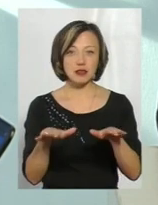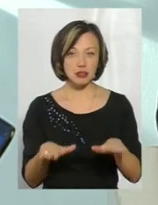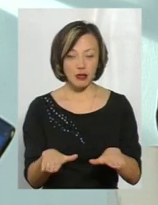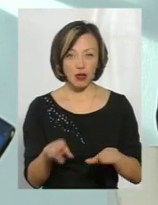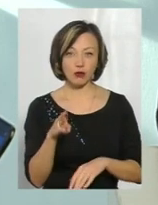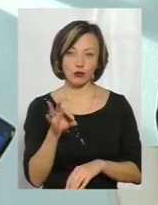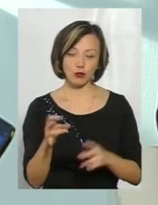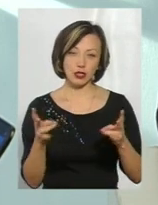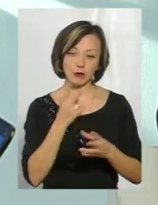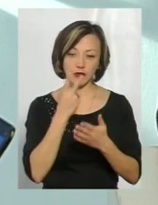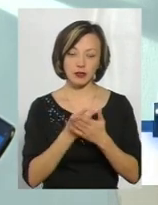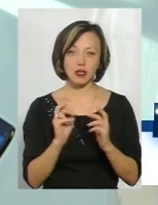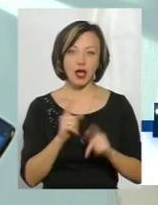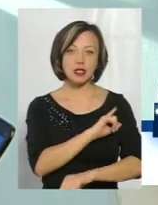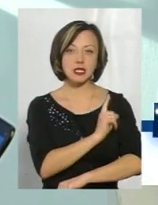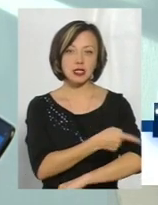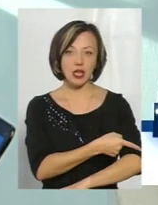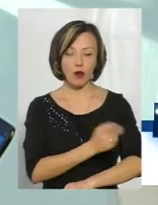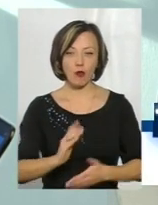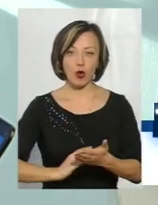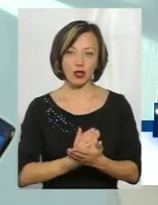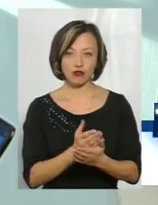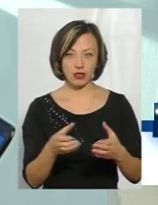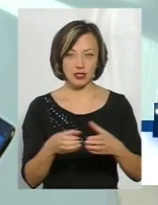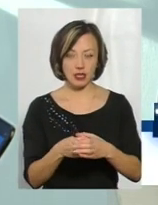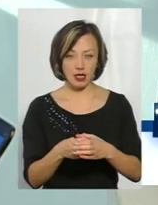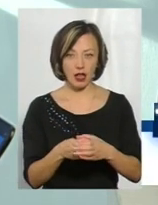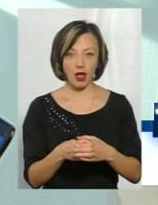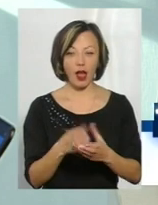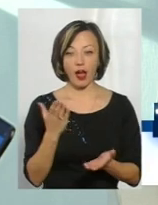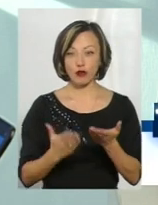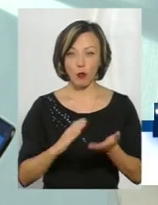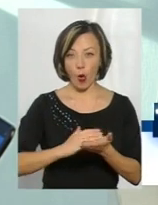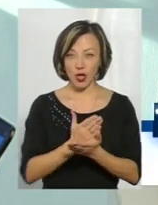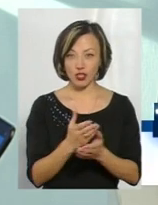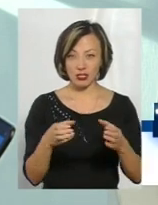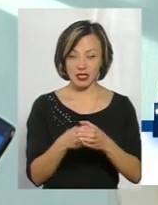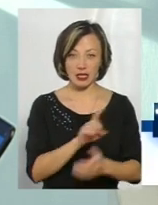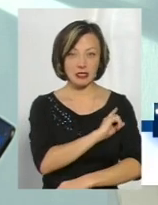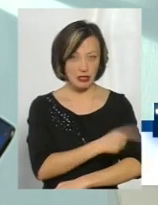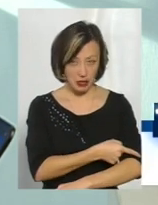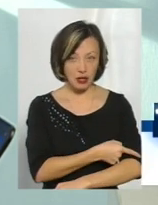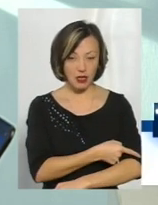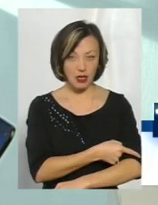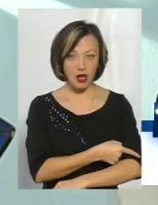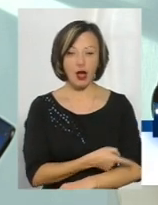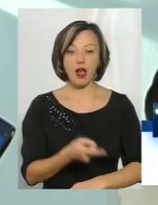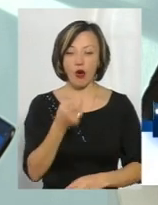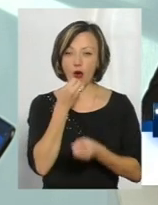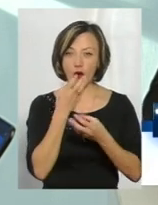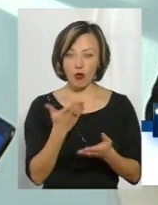то, ну, потрібно дивитися, наскільки сильна політична сила. Тобто, вона, якщо політична сила сильна, якщо в неї є, ну, хороші